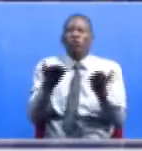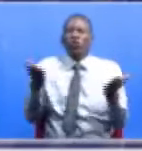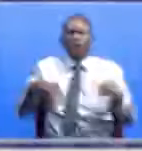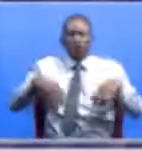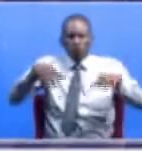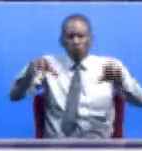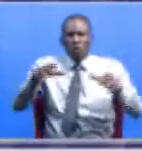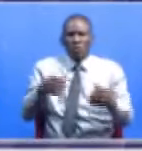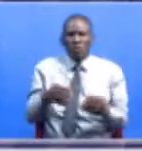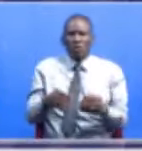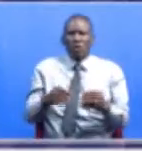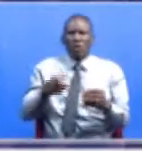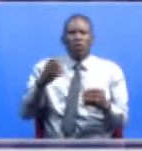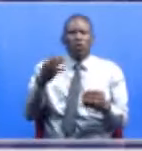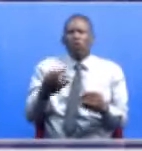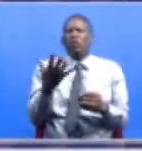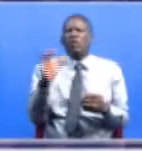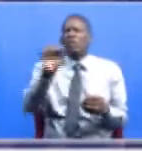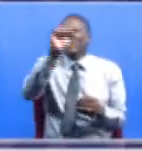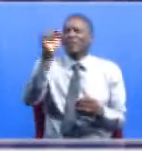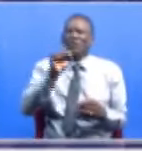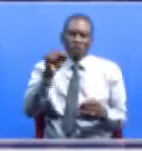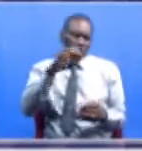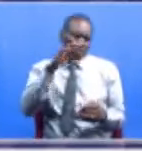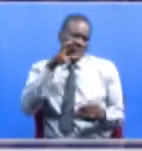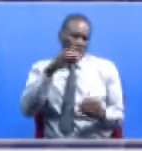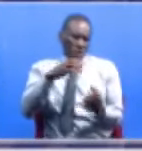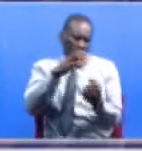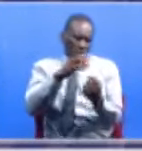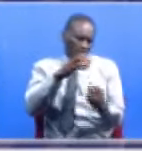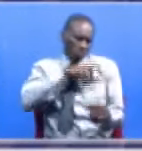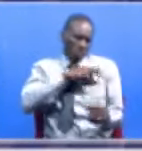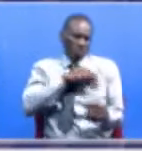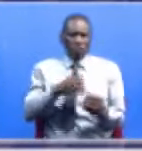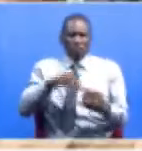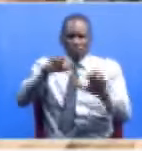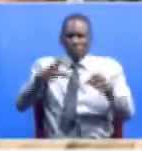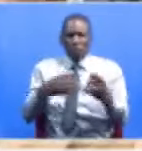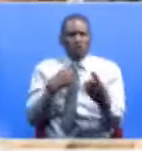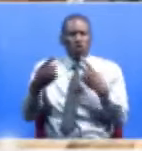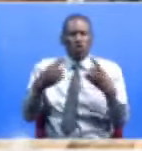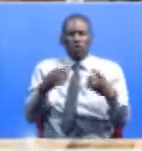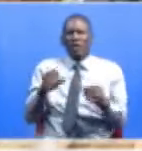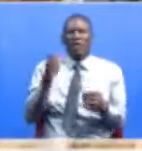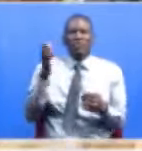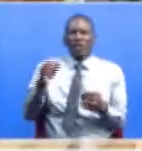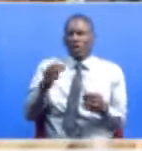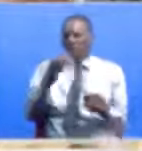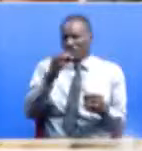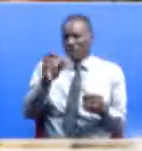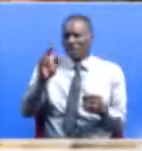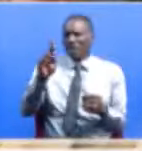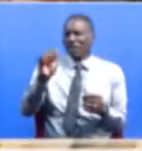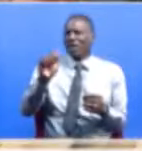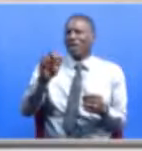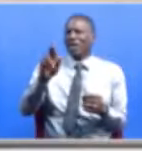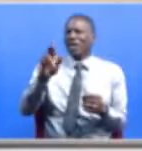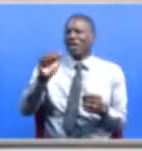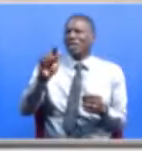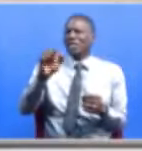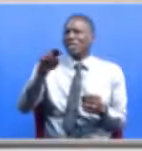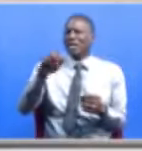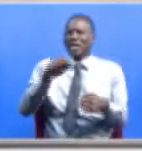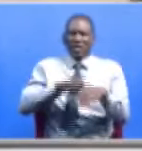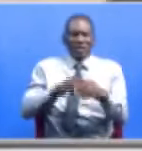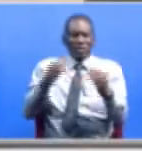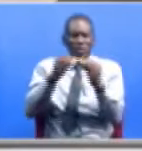wa 5% ya mapato ya mkulima. Na wakizungumza katika uga wa Karatina wakati wa mkutano na waziri wa vyama vya ushirika